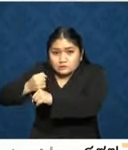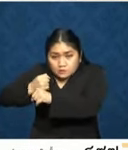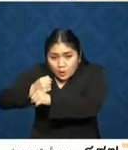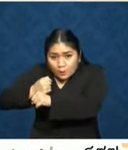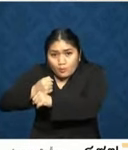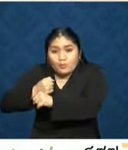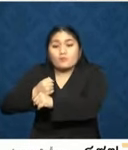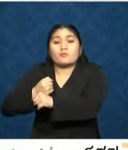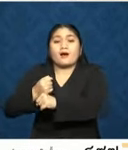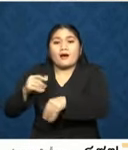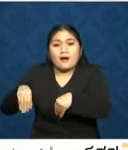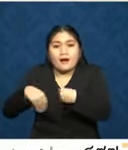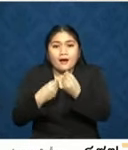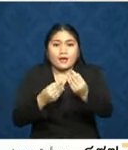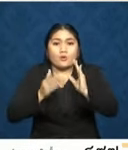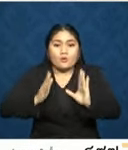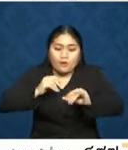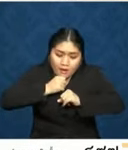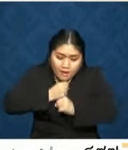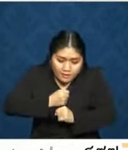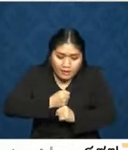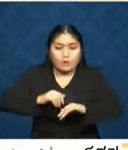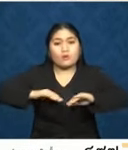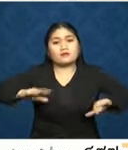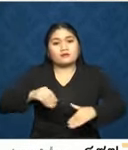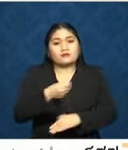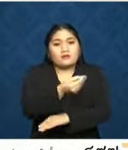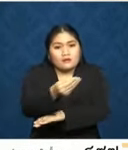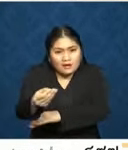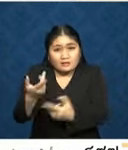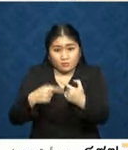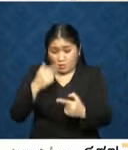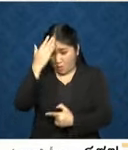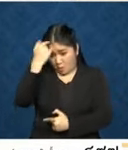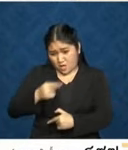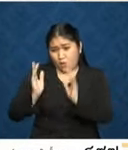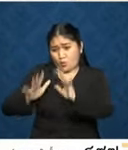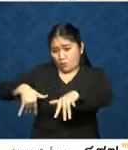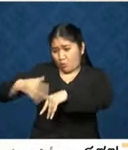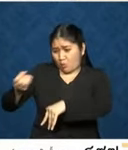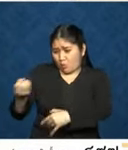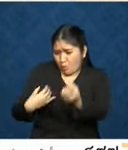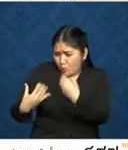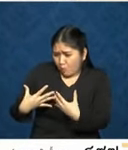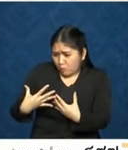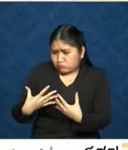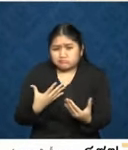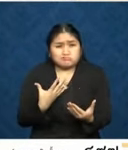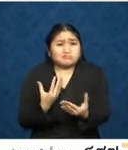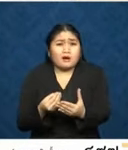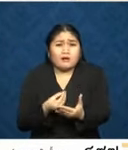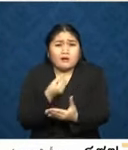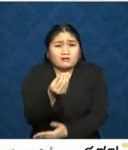ค่ะเนื่องจากประชาชนในพื้นที่ร้องเรียนกันมาว่าเยังไม่ได้รับเลยนะคะมีความล่าช้าเกิดขึ้นในการจัดการดำเนิน